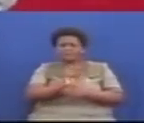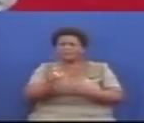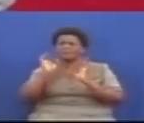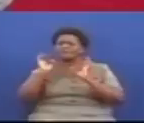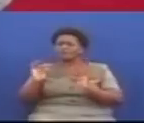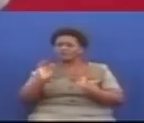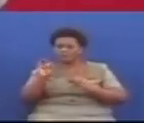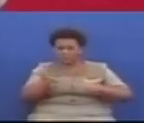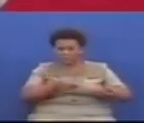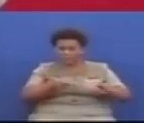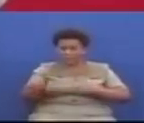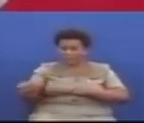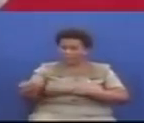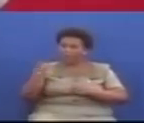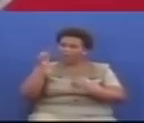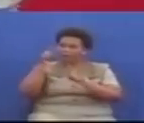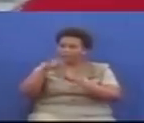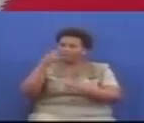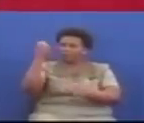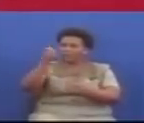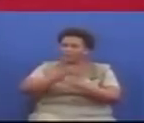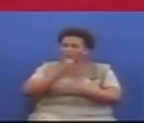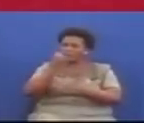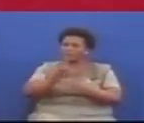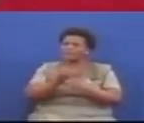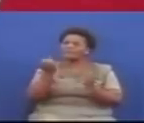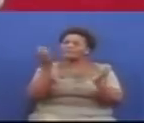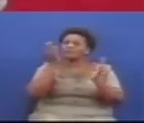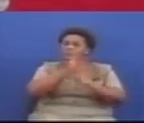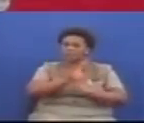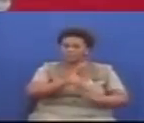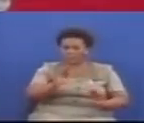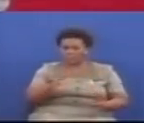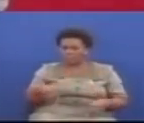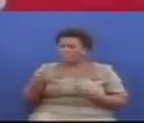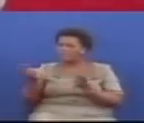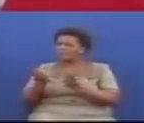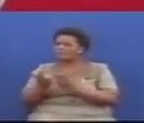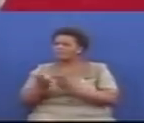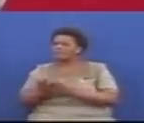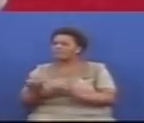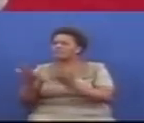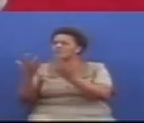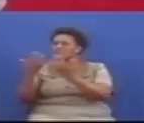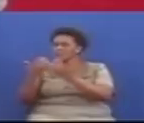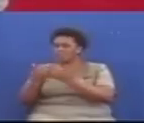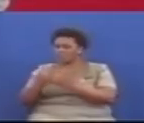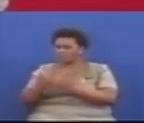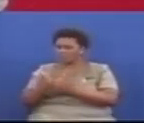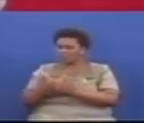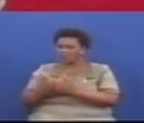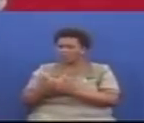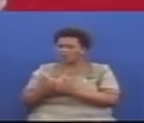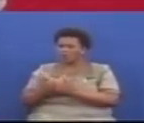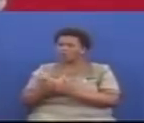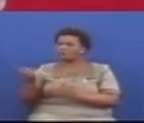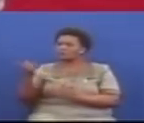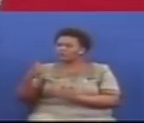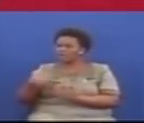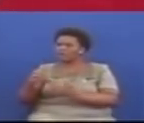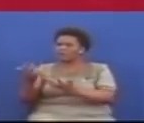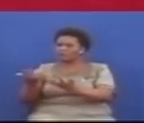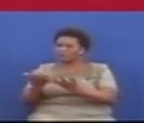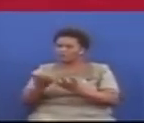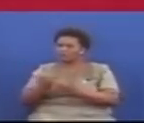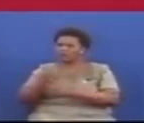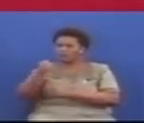kazi ikamilike, na zipo hatua za kuchukua kulingana na utaratibu wa kimkataba. Kama